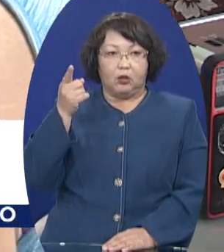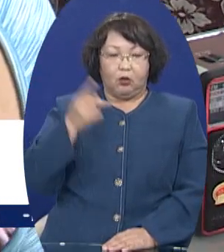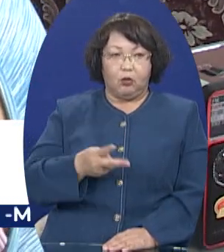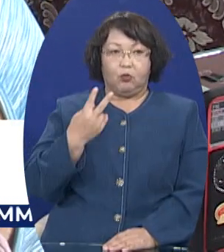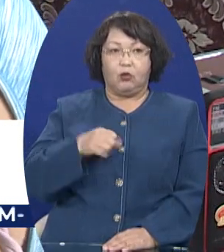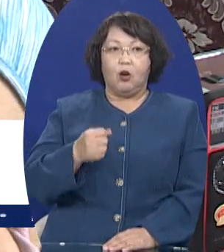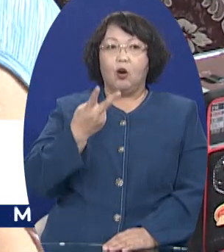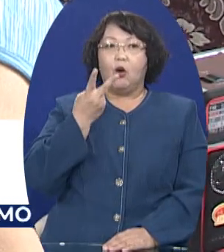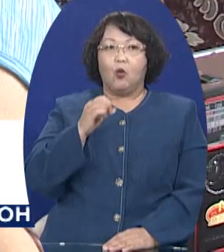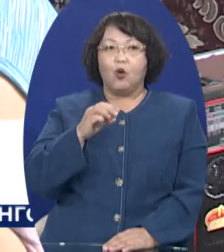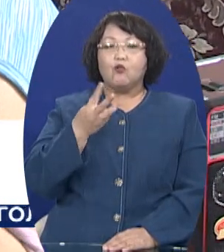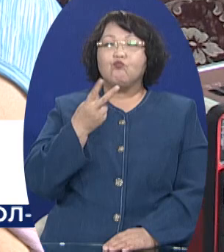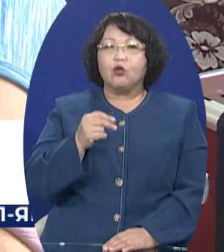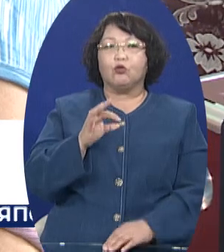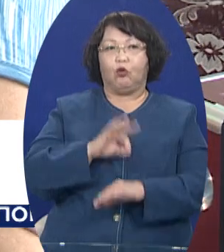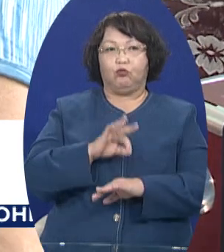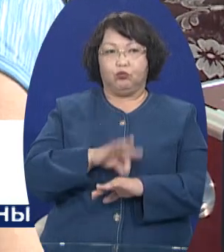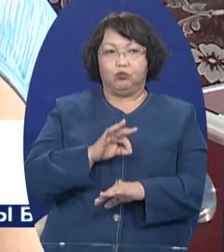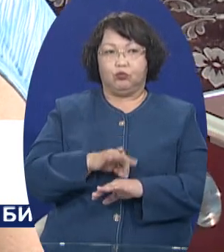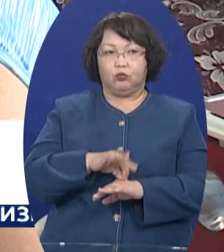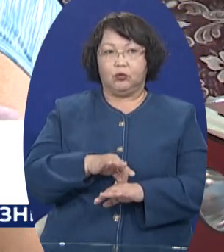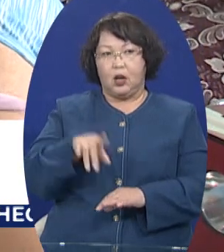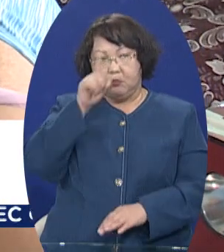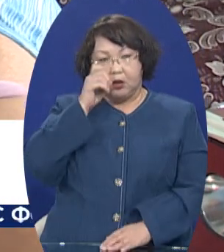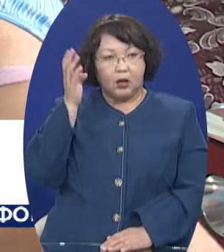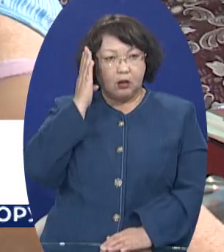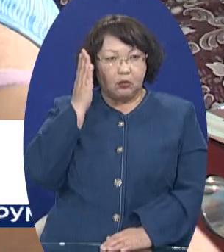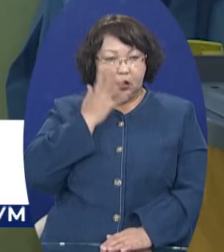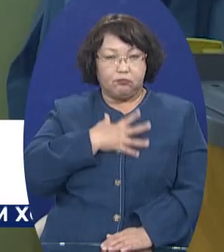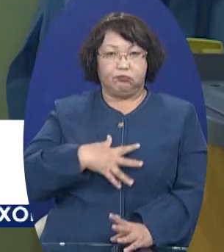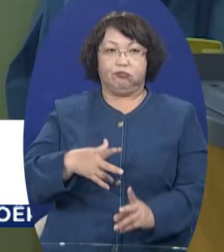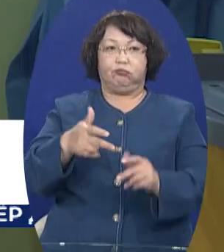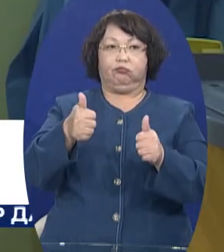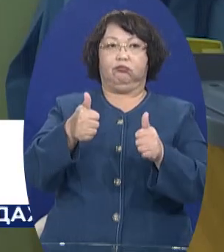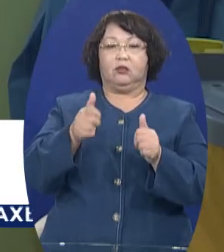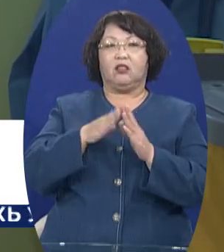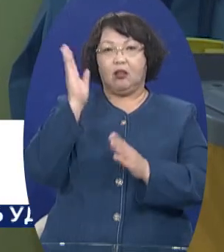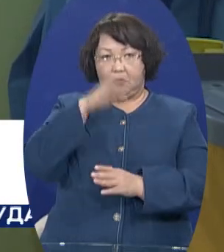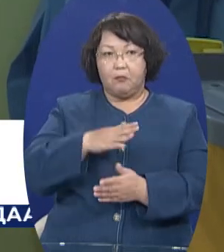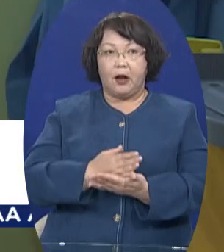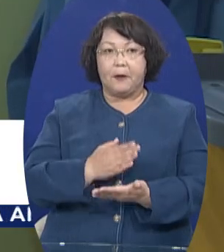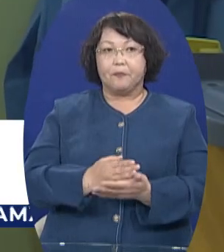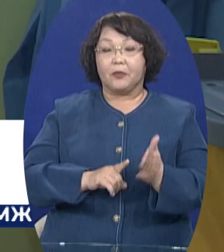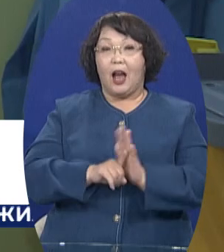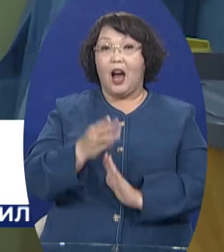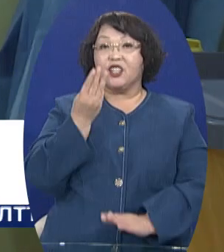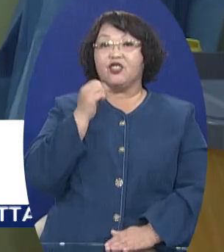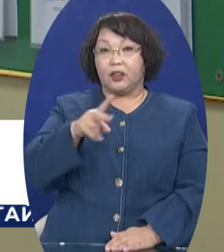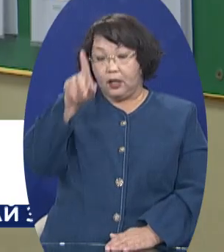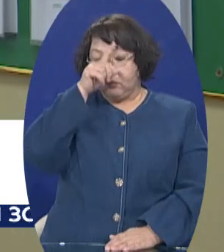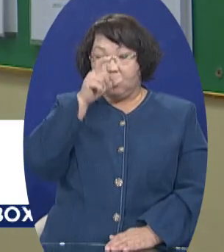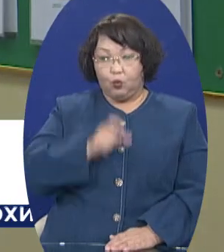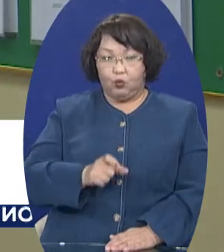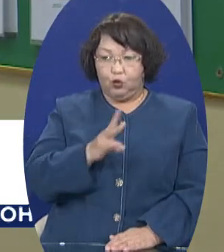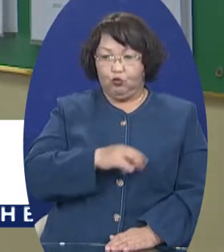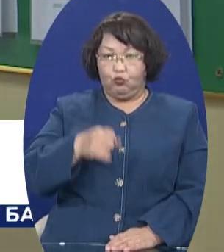чи үе мөч өвдөн тэгээд ирж ихвдээ тэг тоног сайхан болоод буцдгийг. анхан шатны нэгжид 1-р хүний нөөцийн дутагдал,